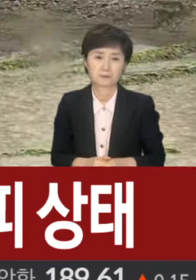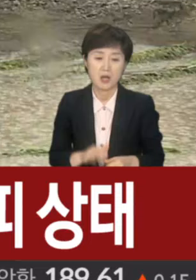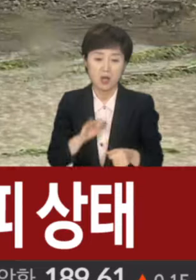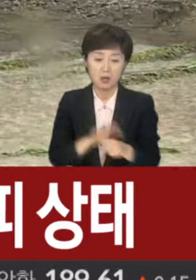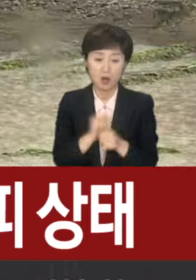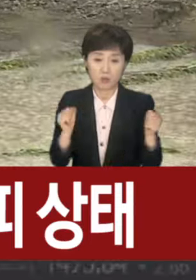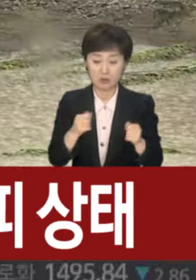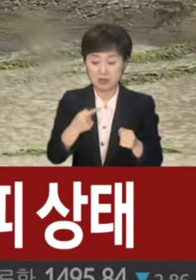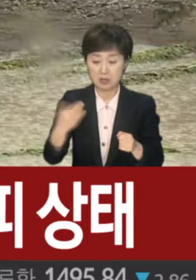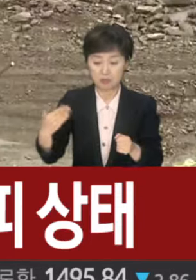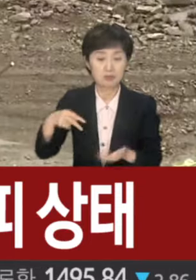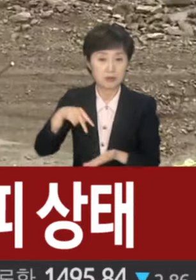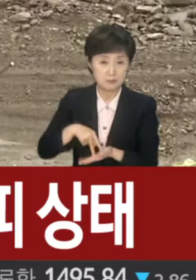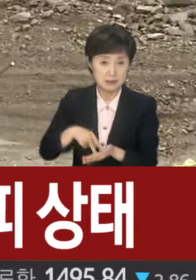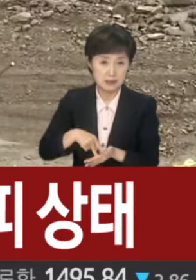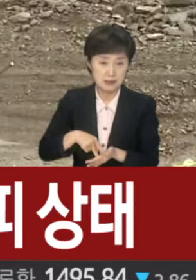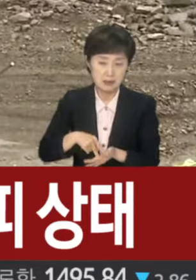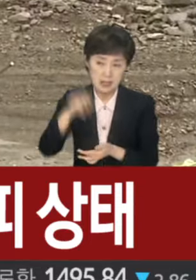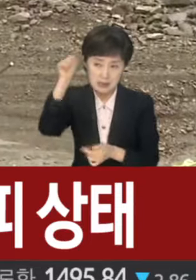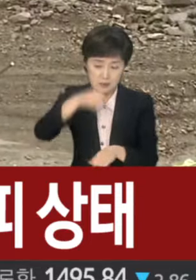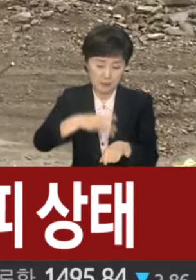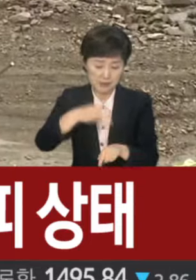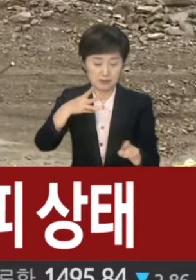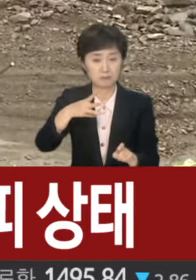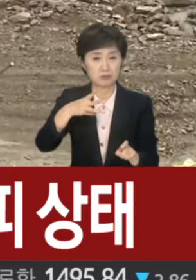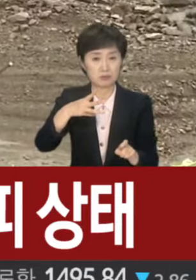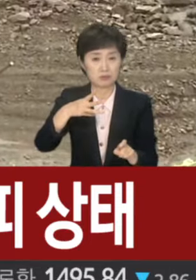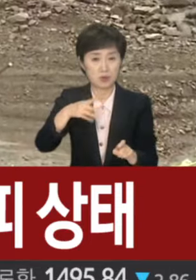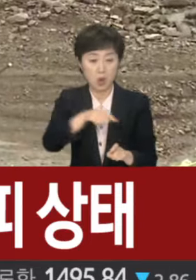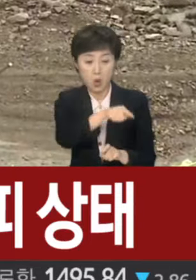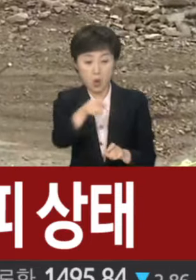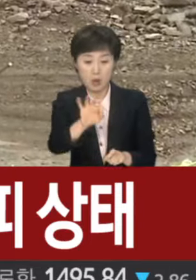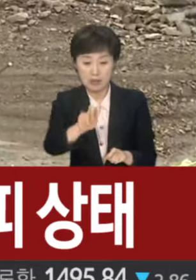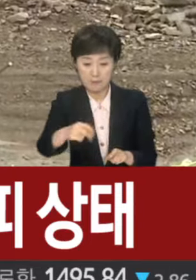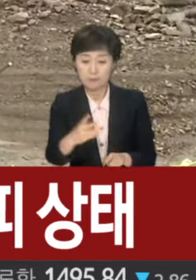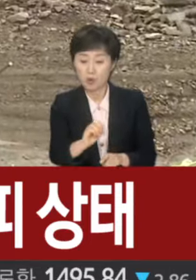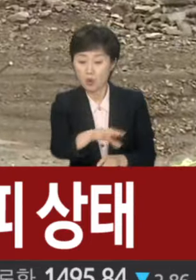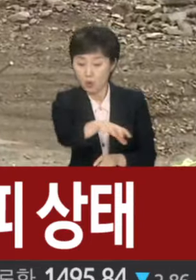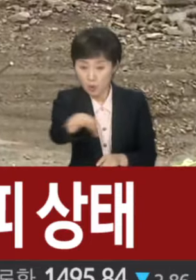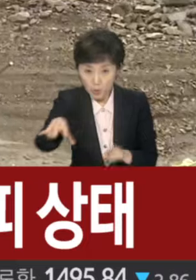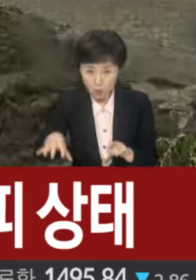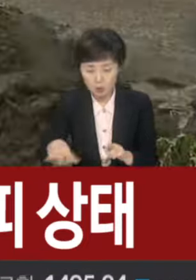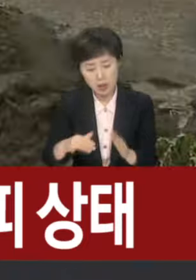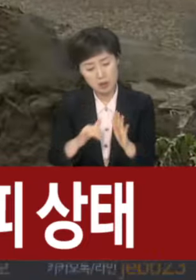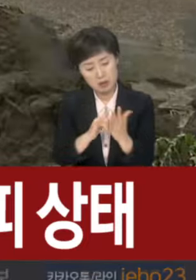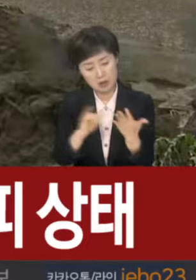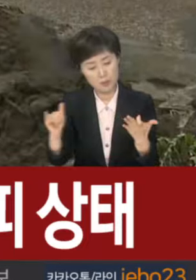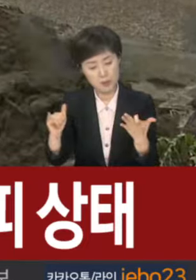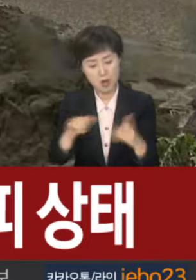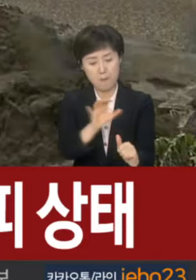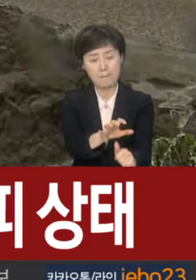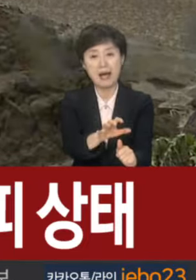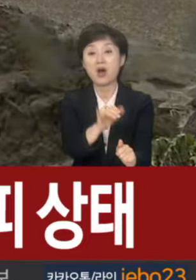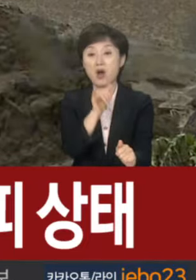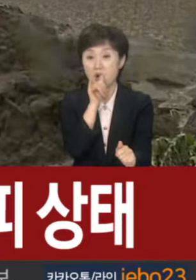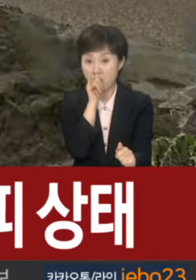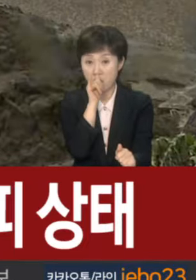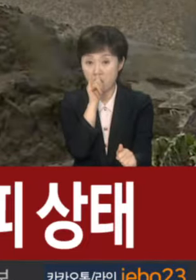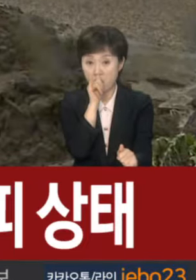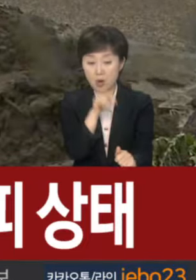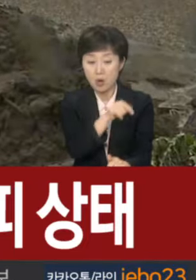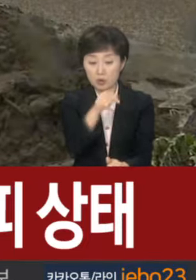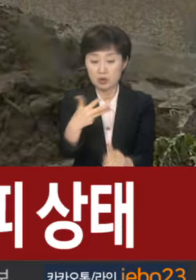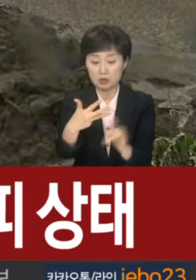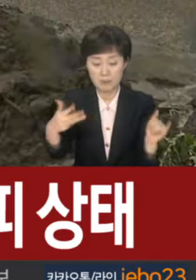경북 소방본부 등에 따르면 오전 3시 10분쯤 임동면 위리와 대곡리 마을 주민 19명이 고립됐습니다. 이